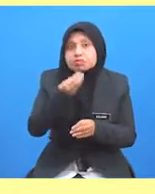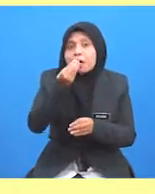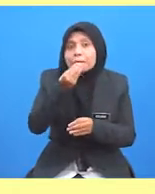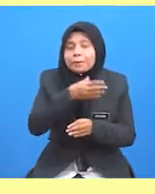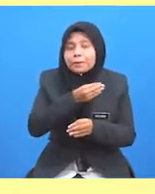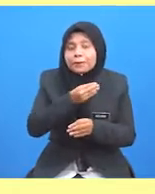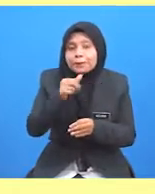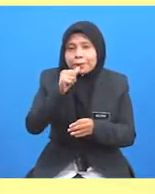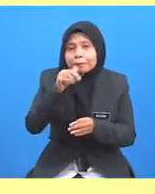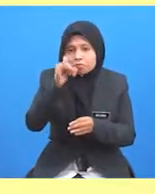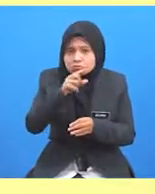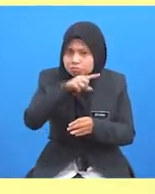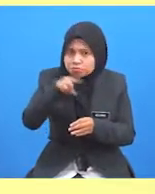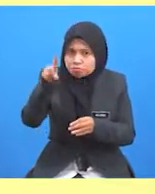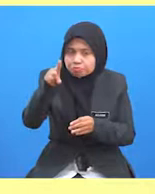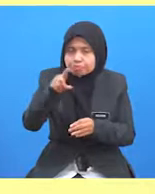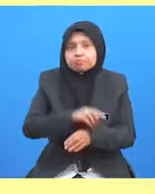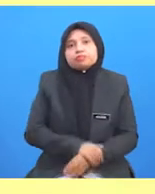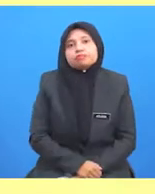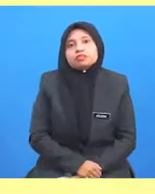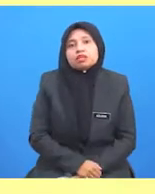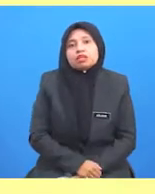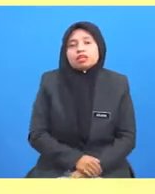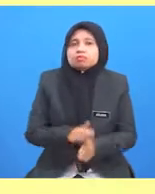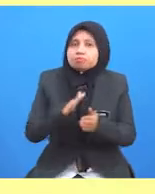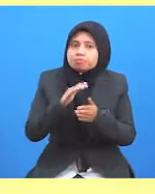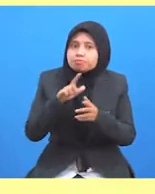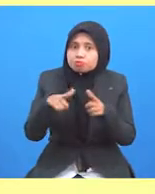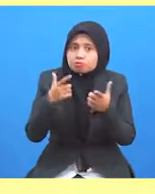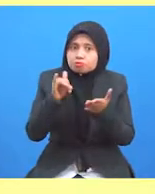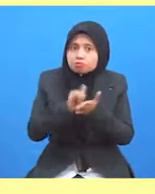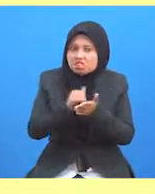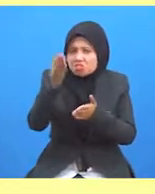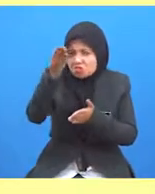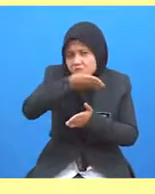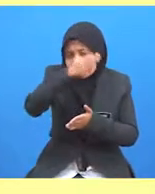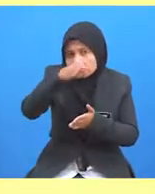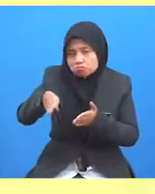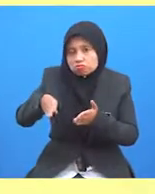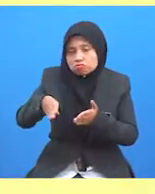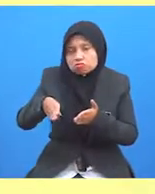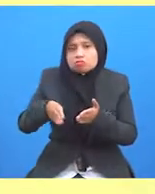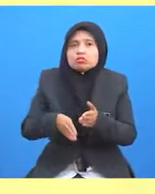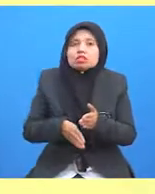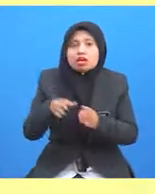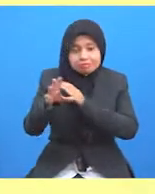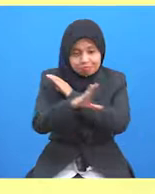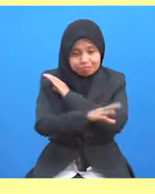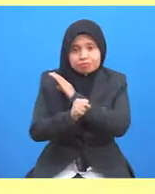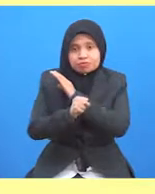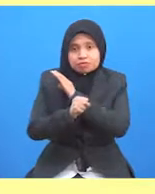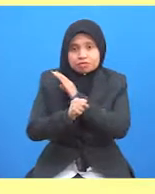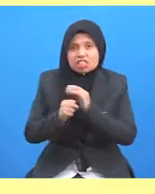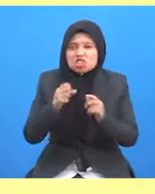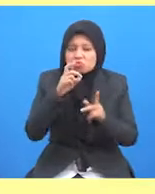Manakala perkara yang dilarang oleh Allah ialah mencuri, mengumpat, bergaduh dan